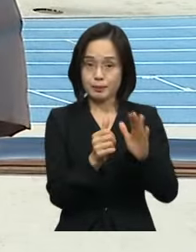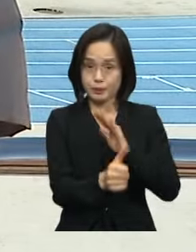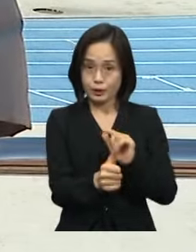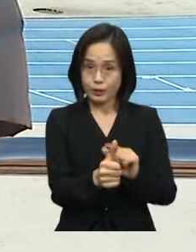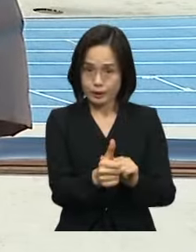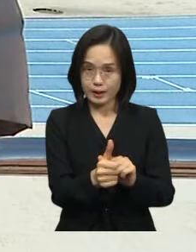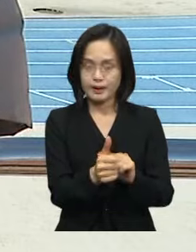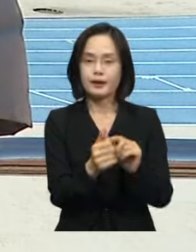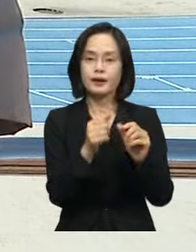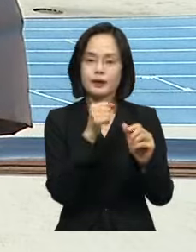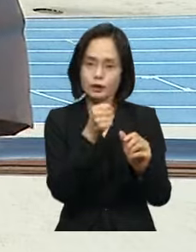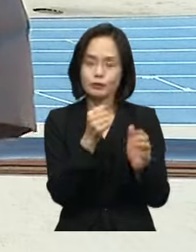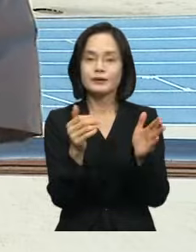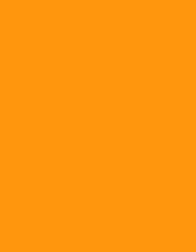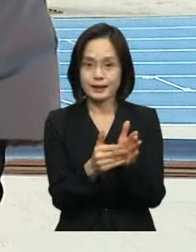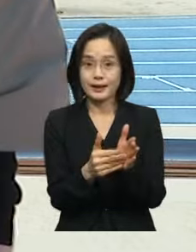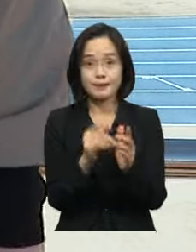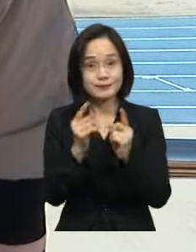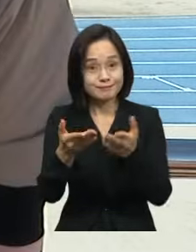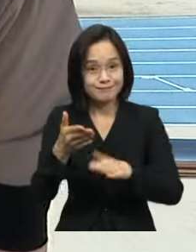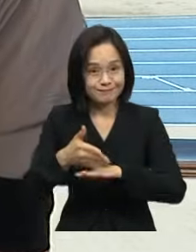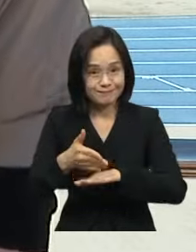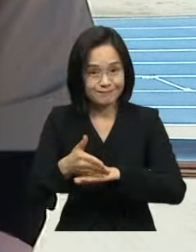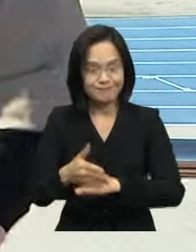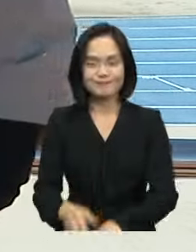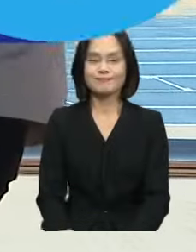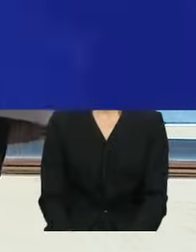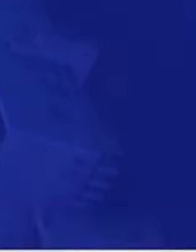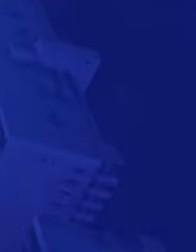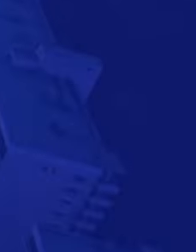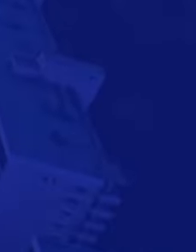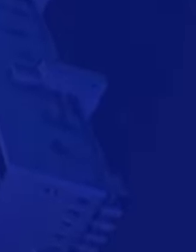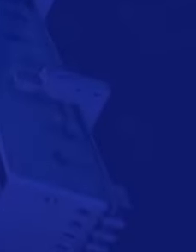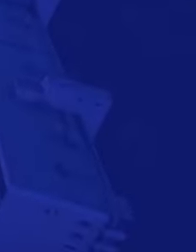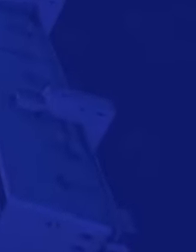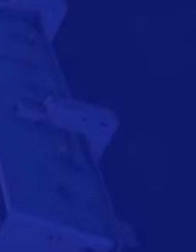연합회장과 관련 얘기를 나눠봤습니다 오늘 말씀 감사합니다 예 감사합니다